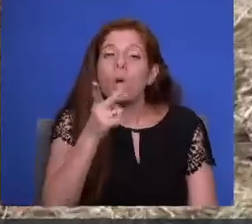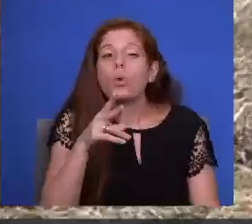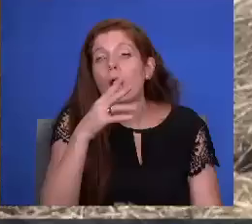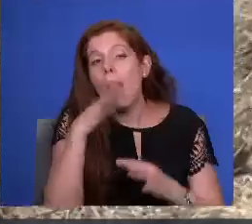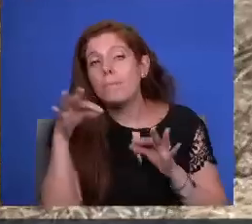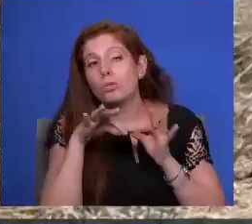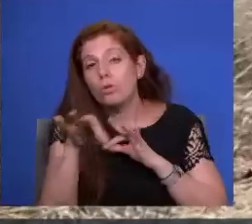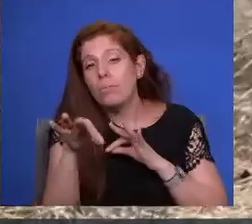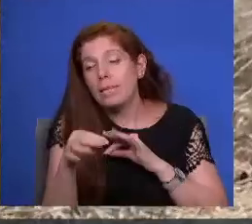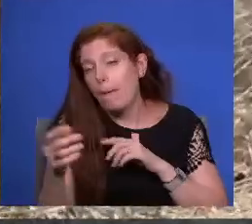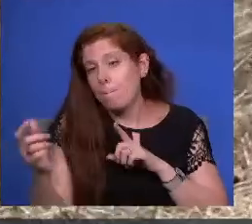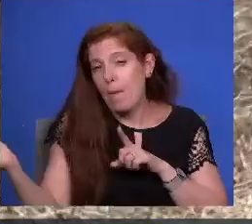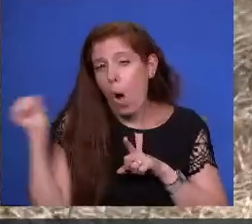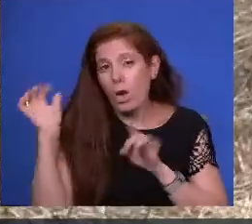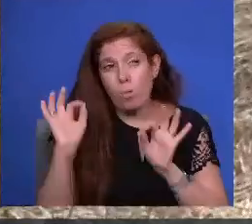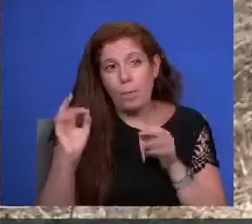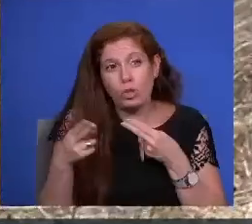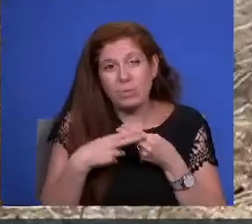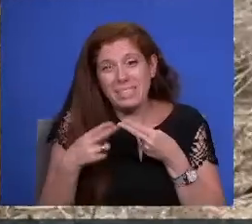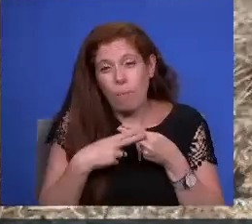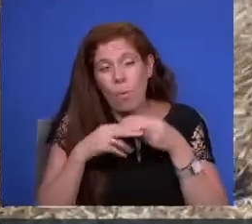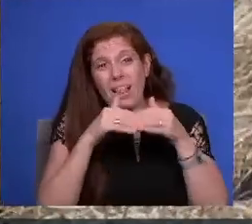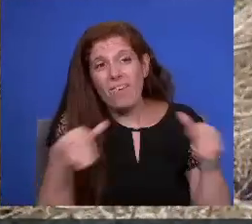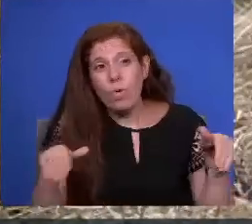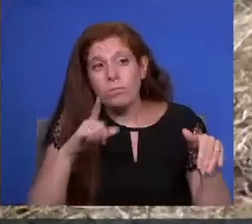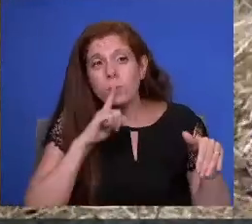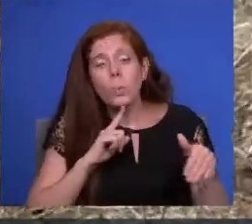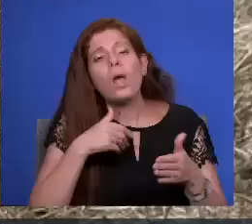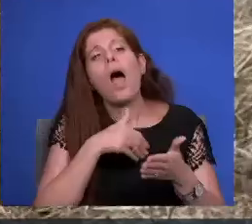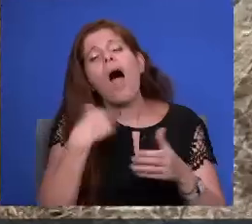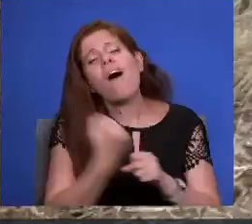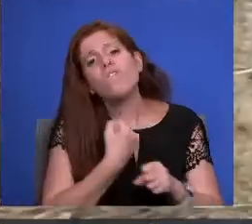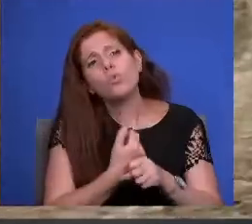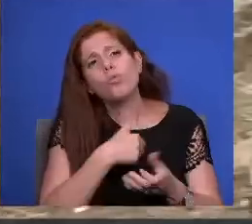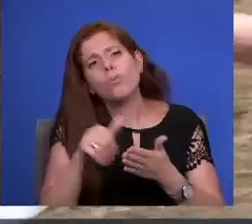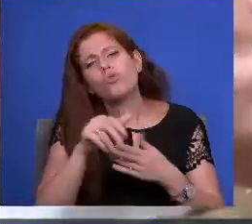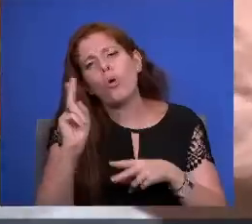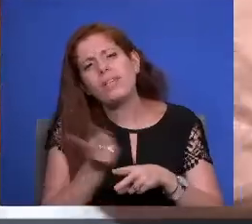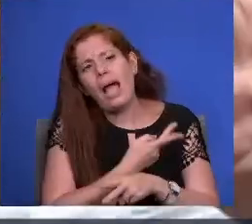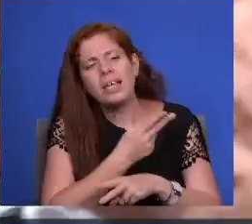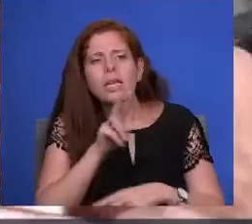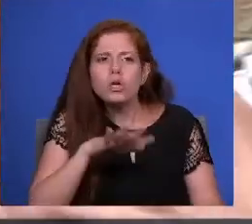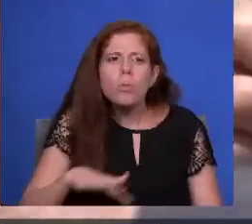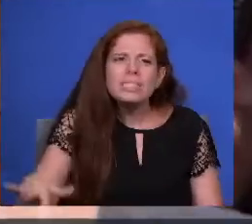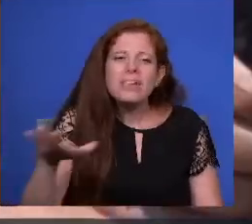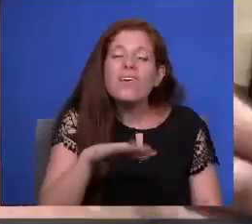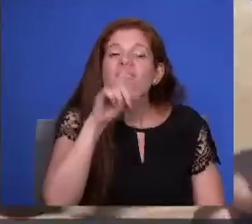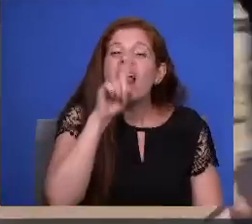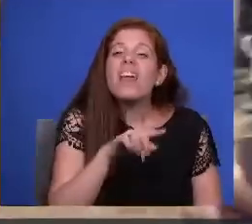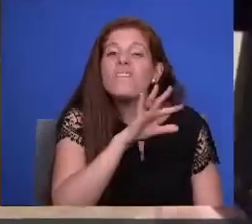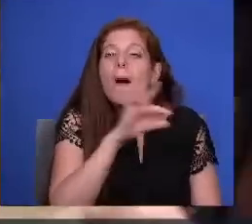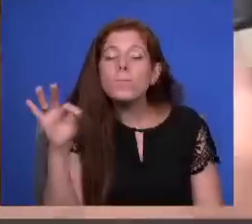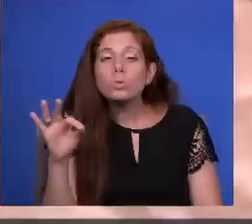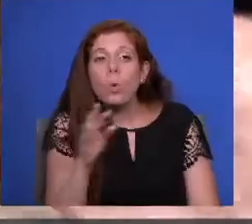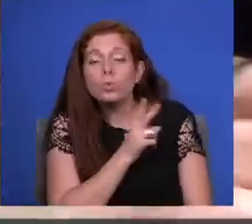מטרים מאחורינו, ממש בצמוד לגבול עם סוריה, העבודות נמשכות כסדרן. יש כאן מסביב 1,500